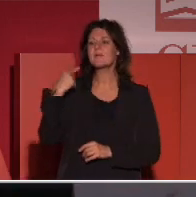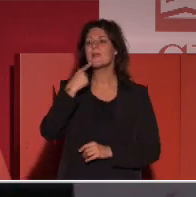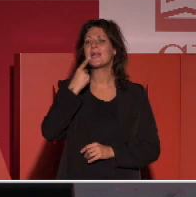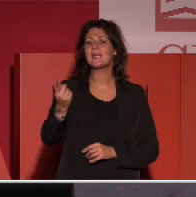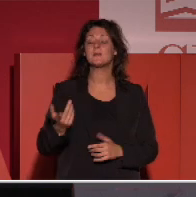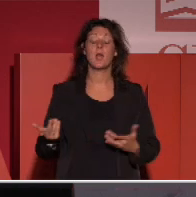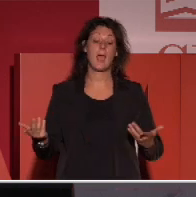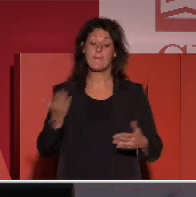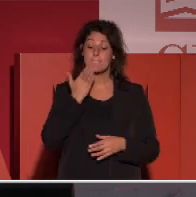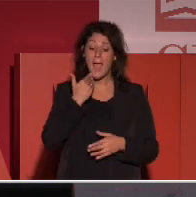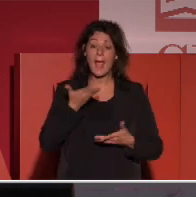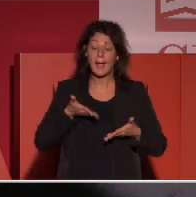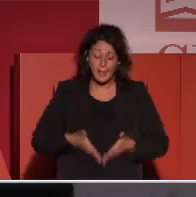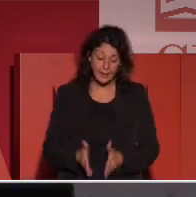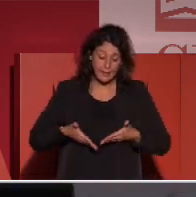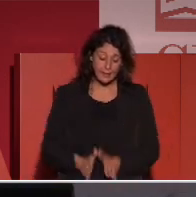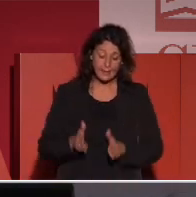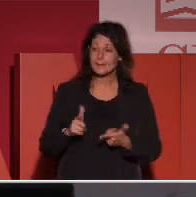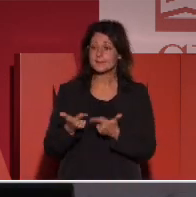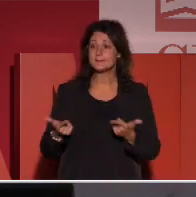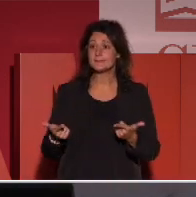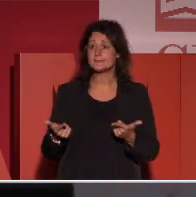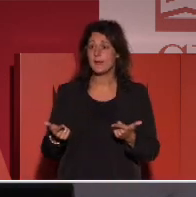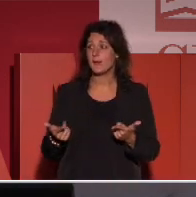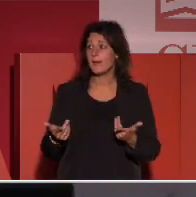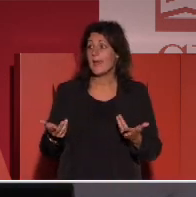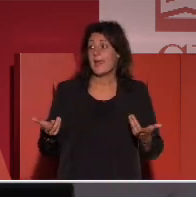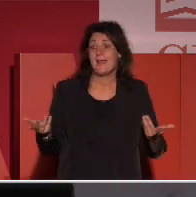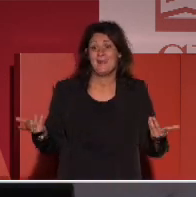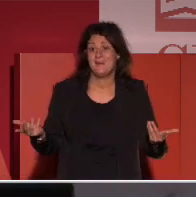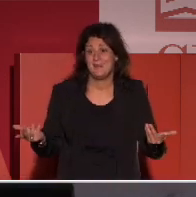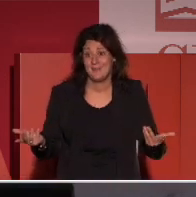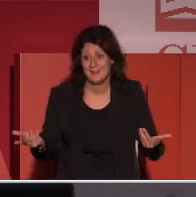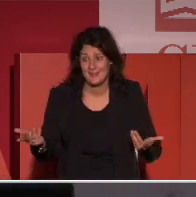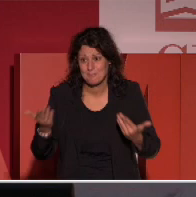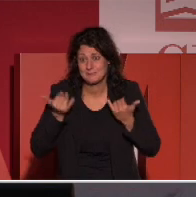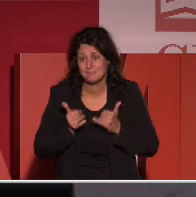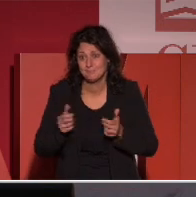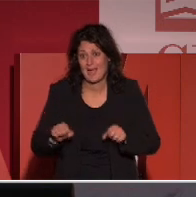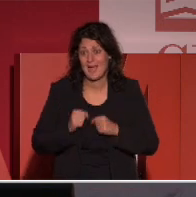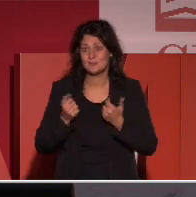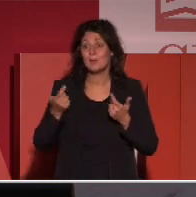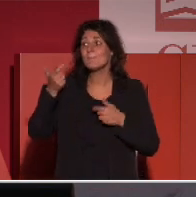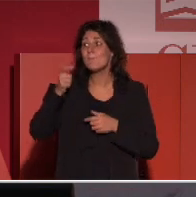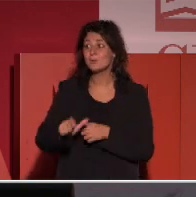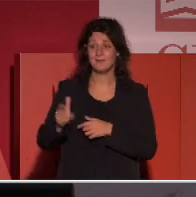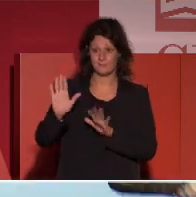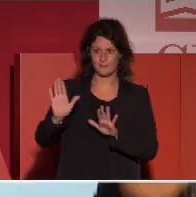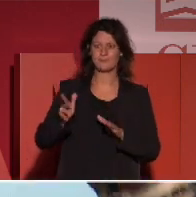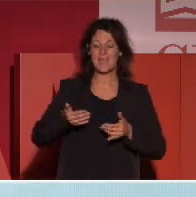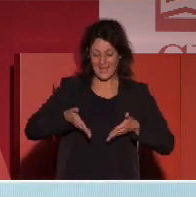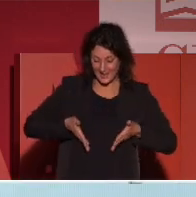dire della mancata fecondità il dramma è che non si arriva neanche a verificarla la fecondità cela la natalità non equivale alla fecondità